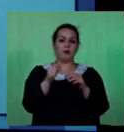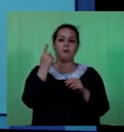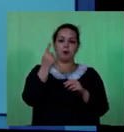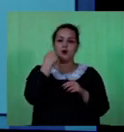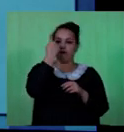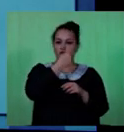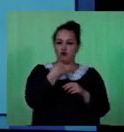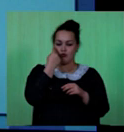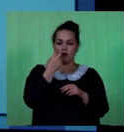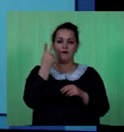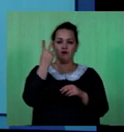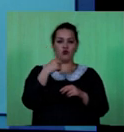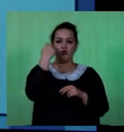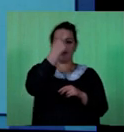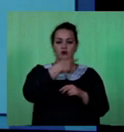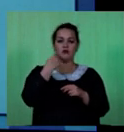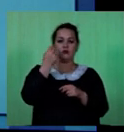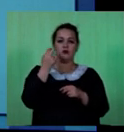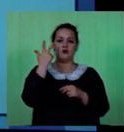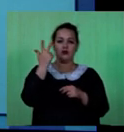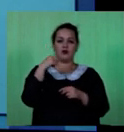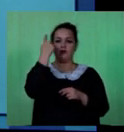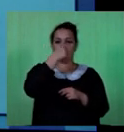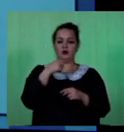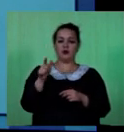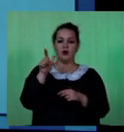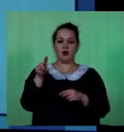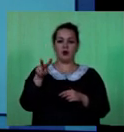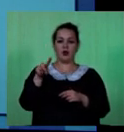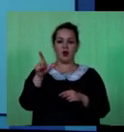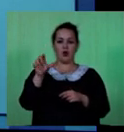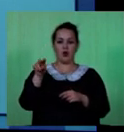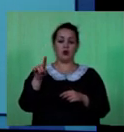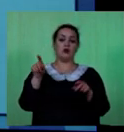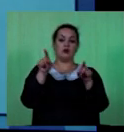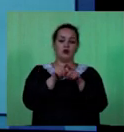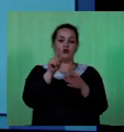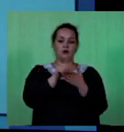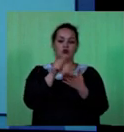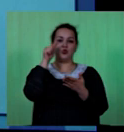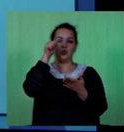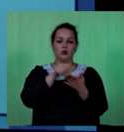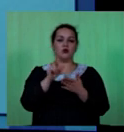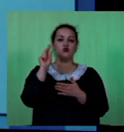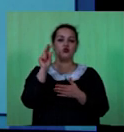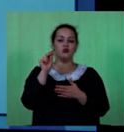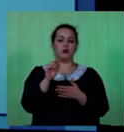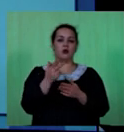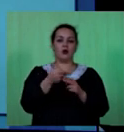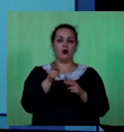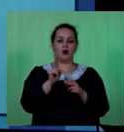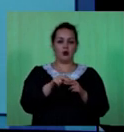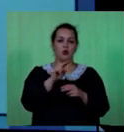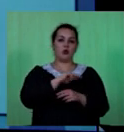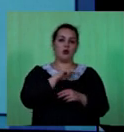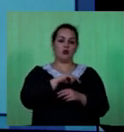лица, второго лица и третьего лица. Также вы должны указать число. Эту работу